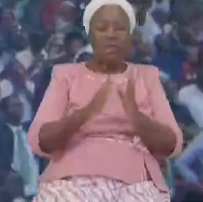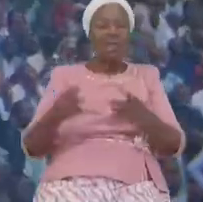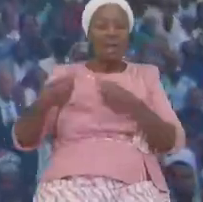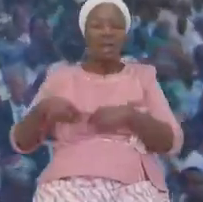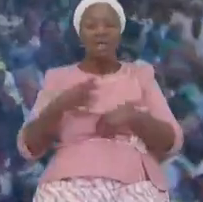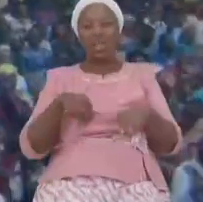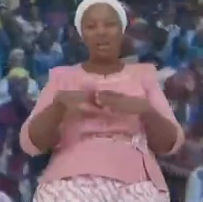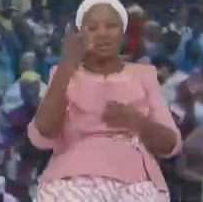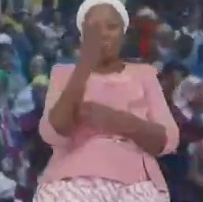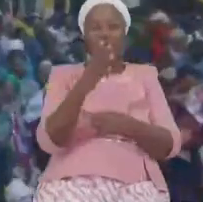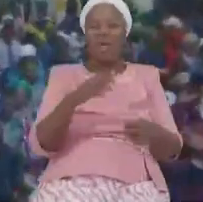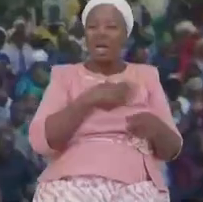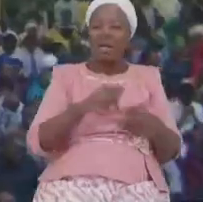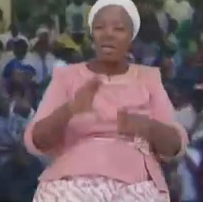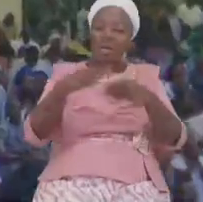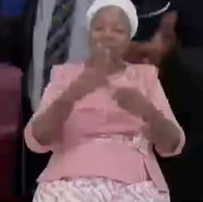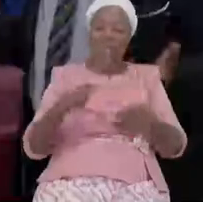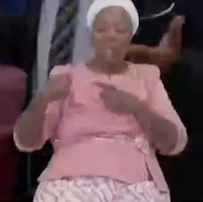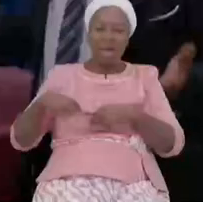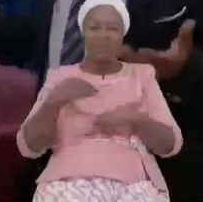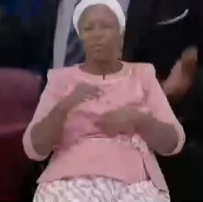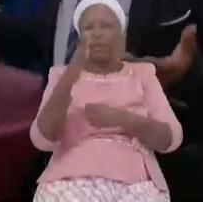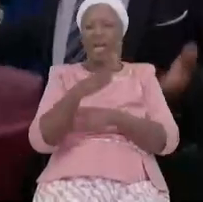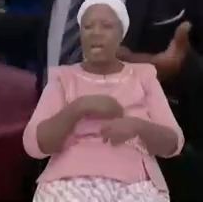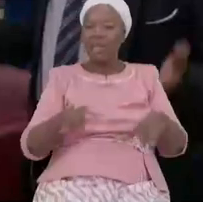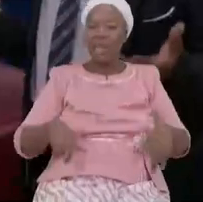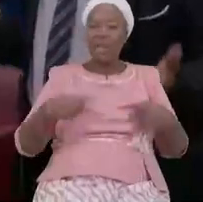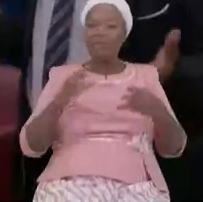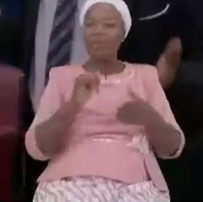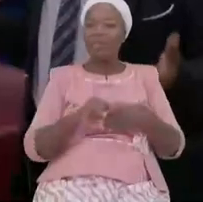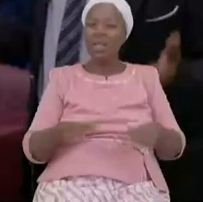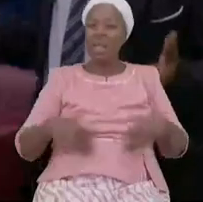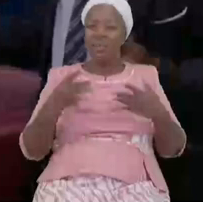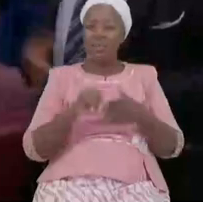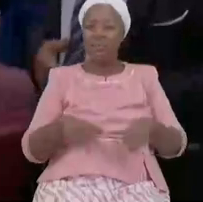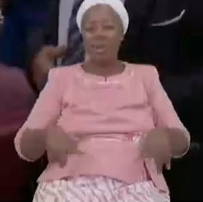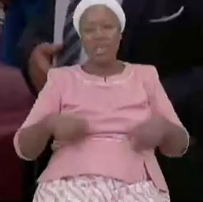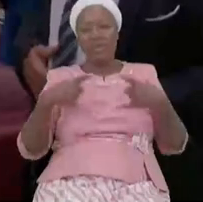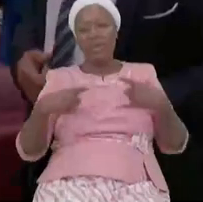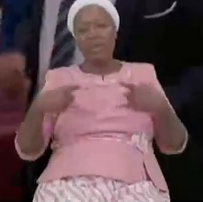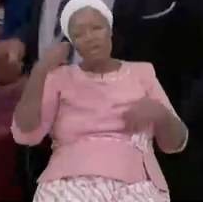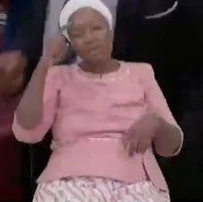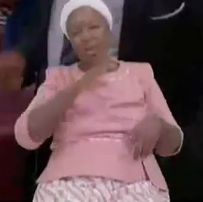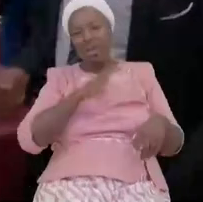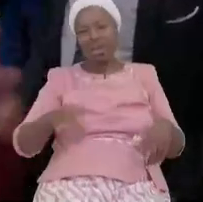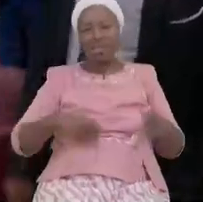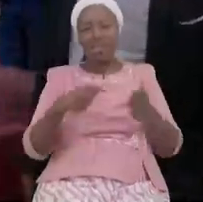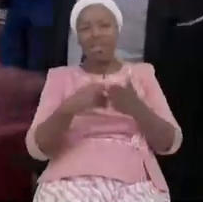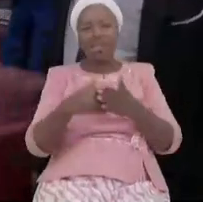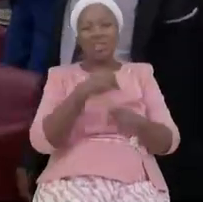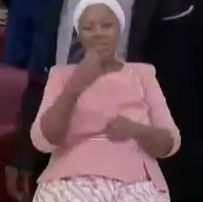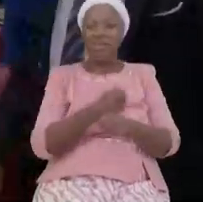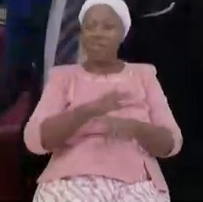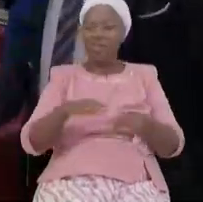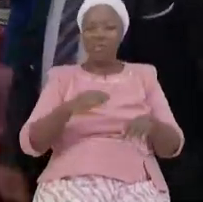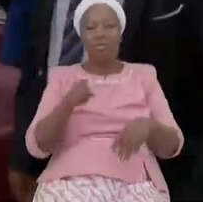chair, une vie, et tu pourras vivre comme Christ cette année. Tu ne vas plus regarder une tentatrice, tu ne regarderas